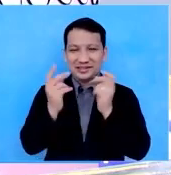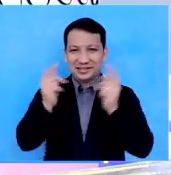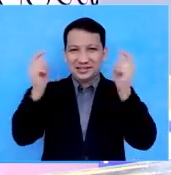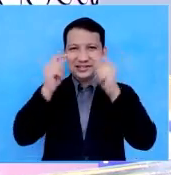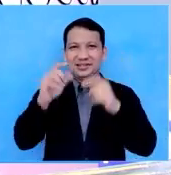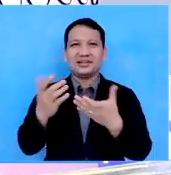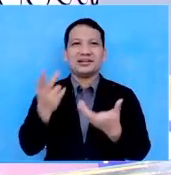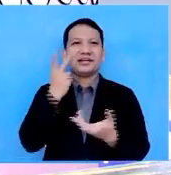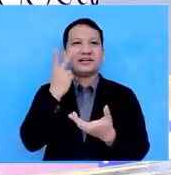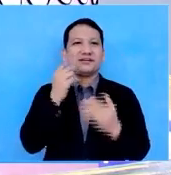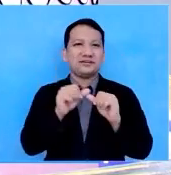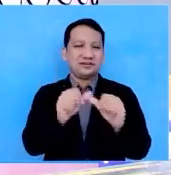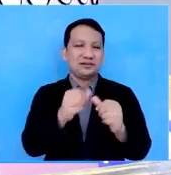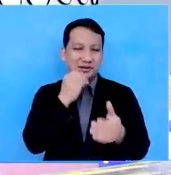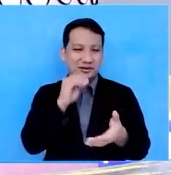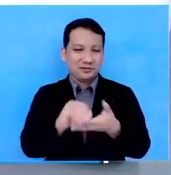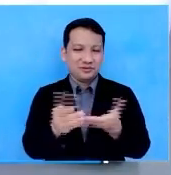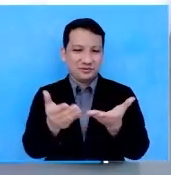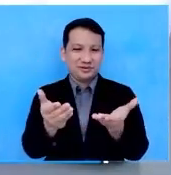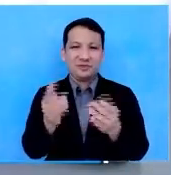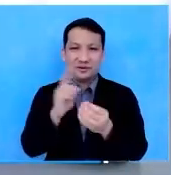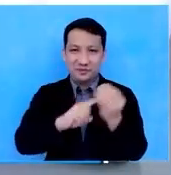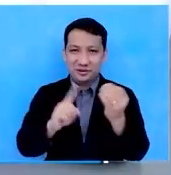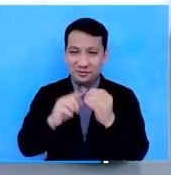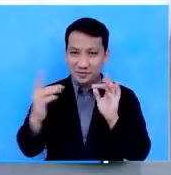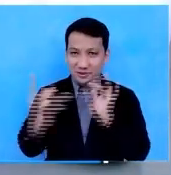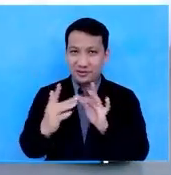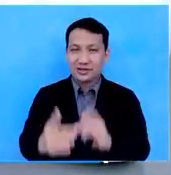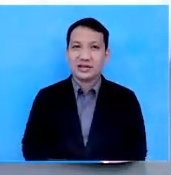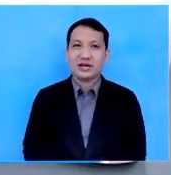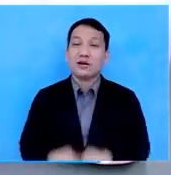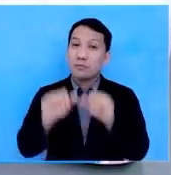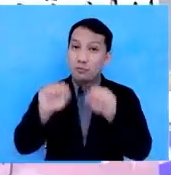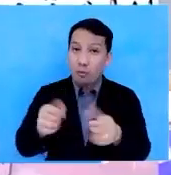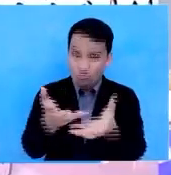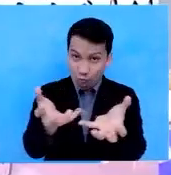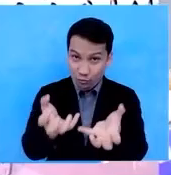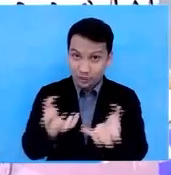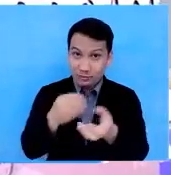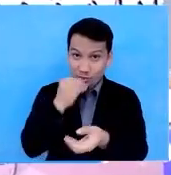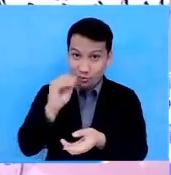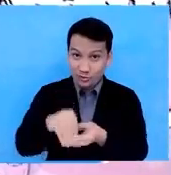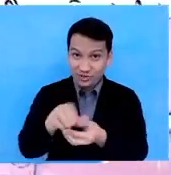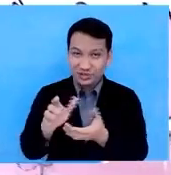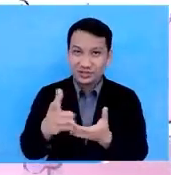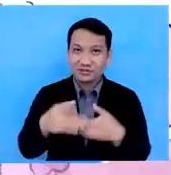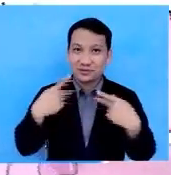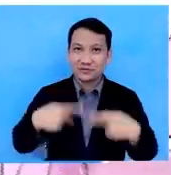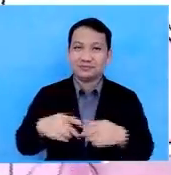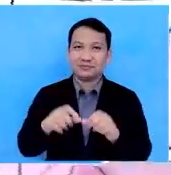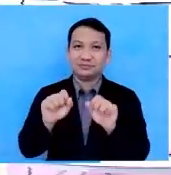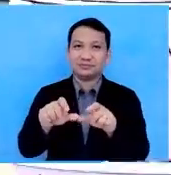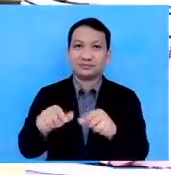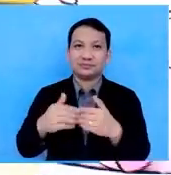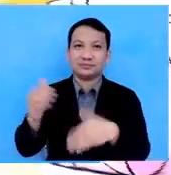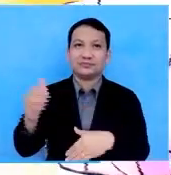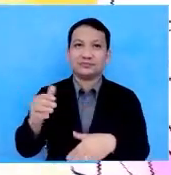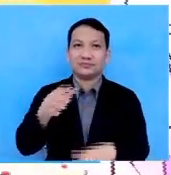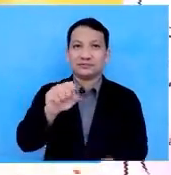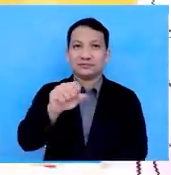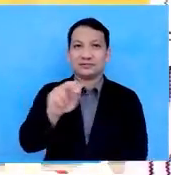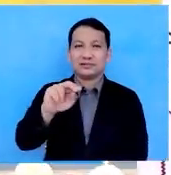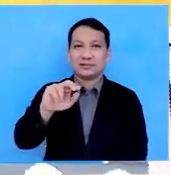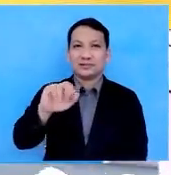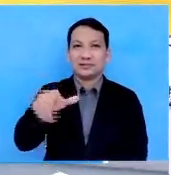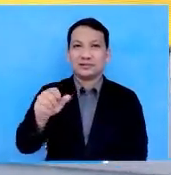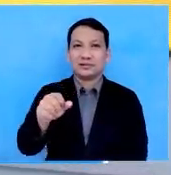kami maaaring umorder mula sa'yo at makontak ka? Yan, sa mga order po, meron kaming physical stores sa San Agustin, Ibaan,